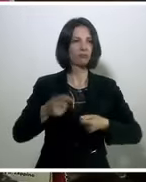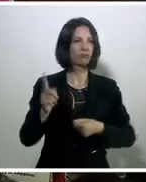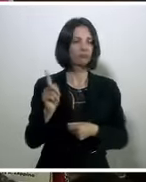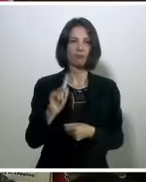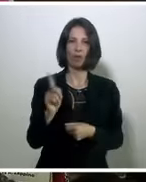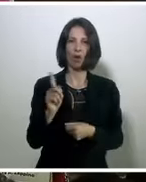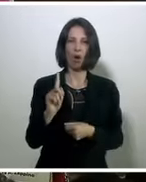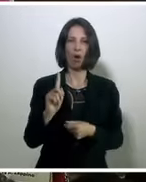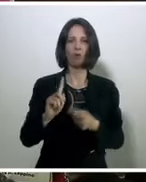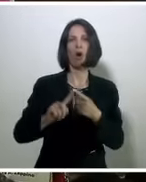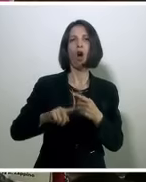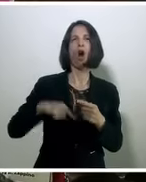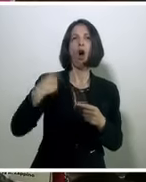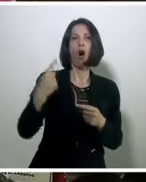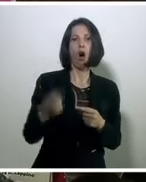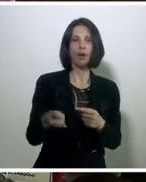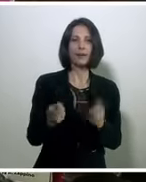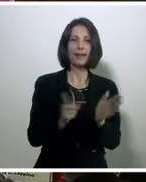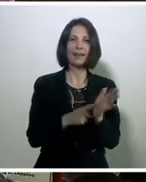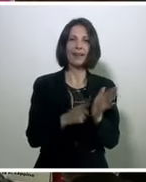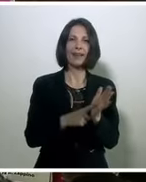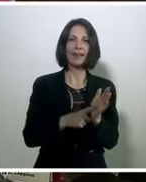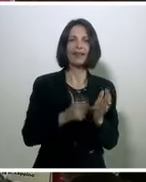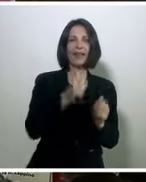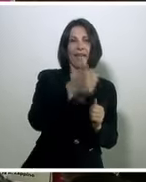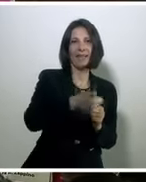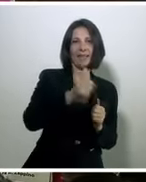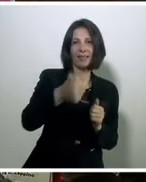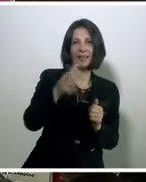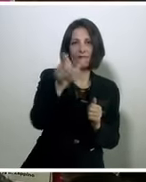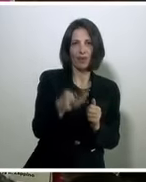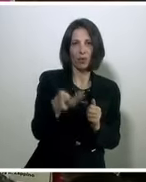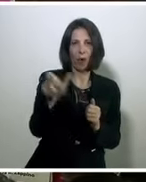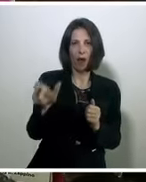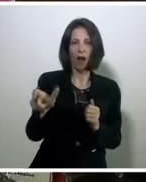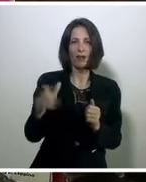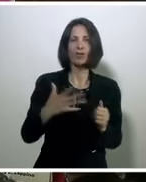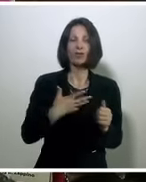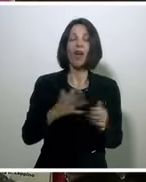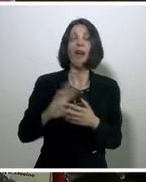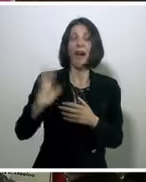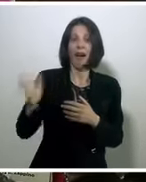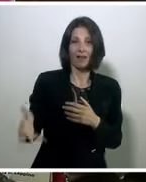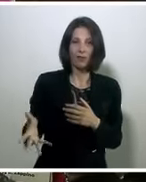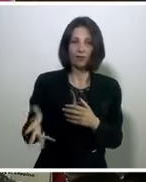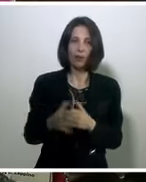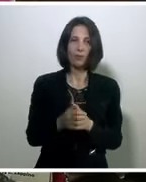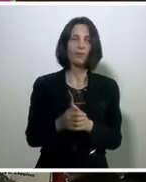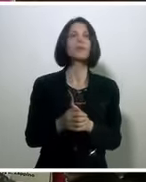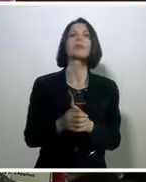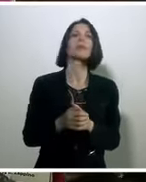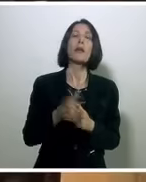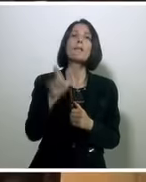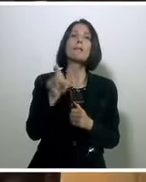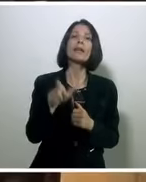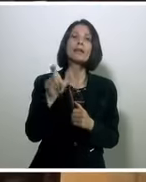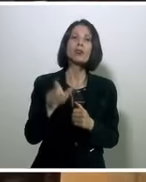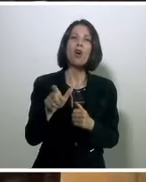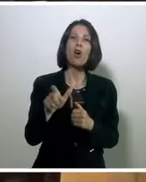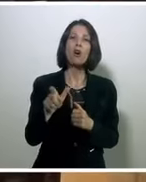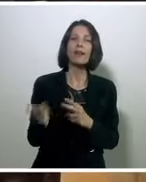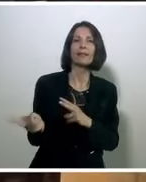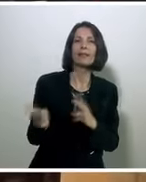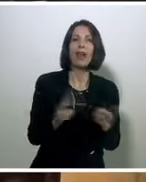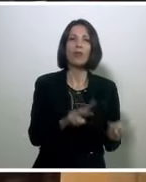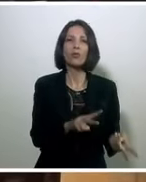individuali quindi ci sono istanze etiche obiettive le quali valgono di per sé e non perché gli individui le traducono in pretese